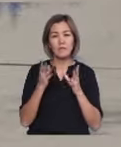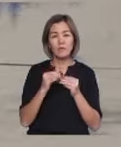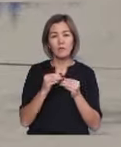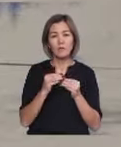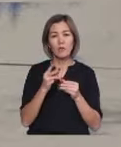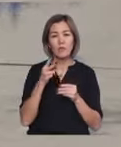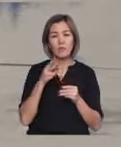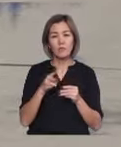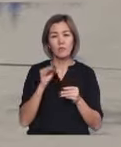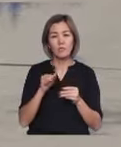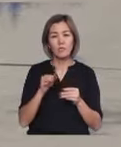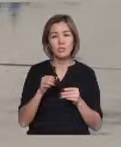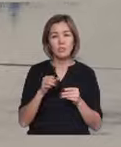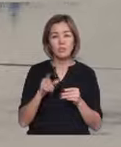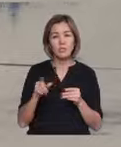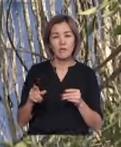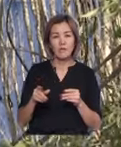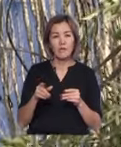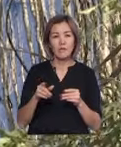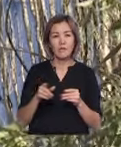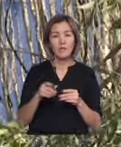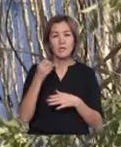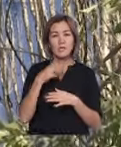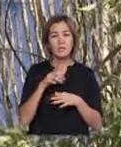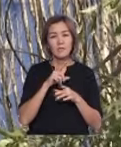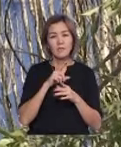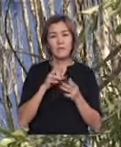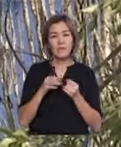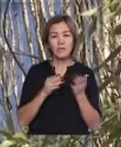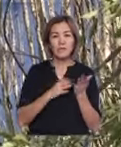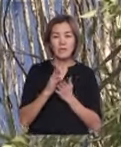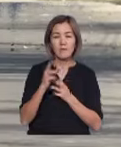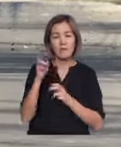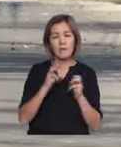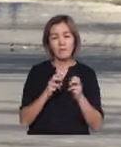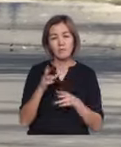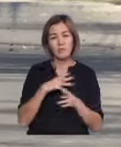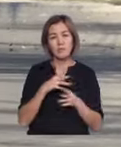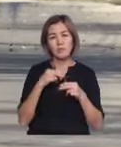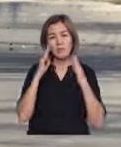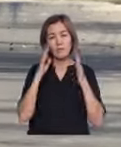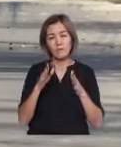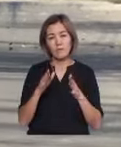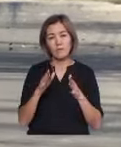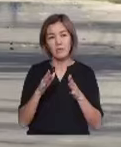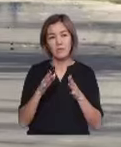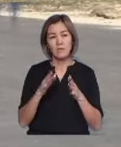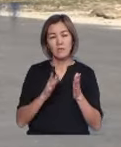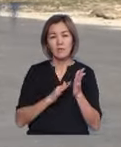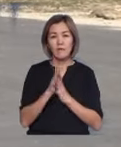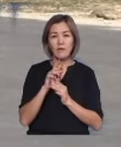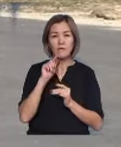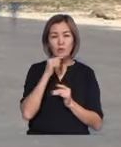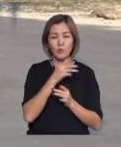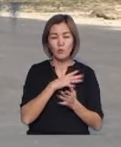более 2.000 человек стало одним из центров аграрного производства в регионе сосредоточив своё внимание на выращивании